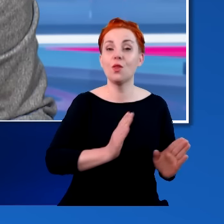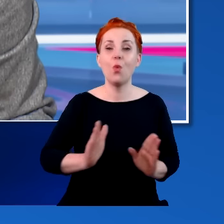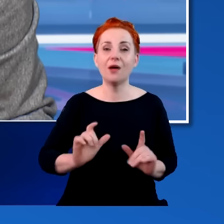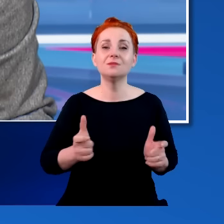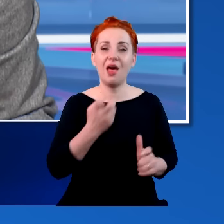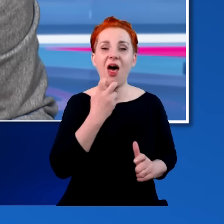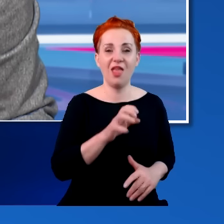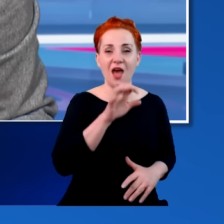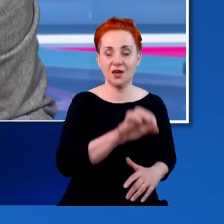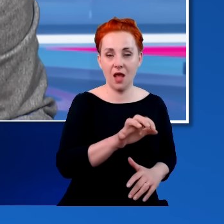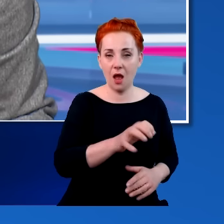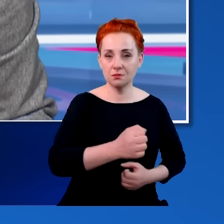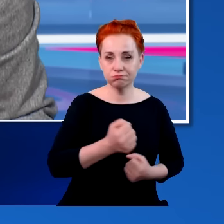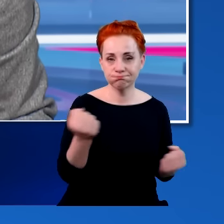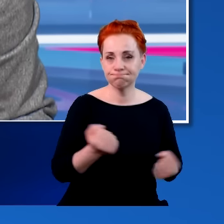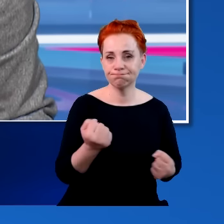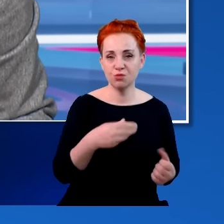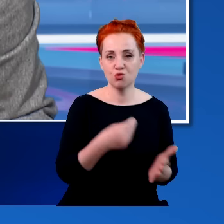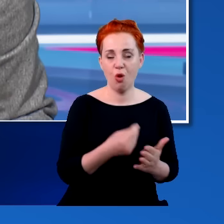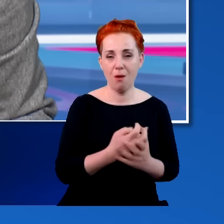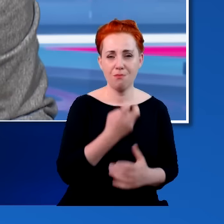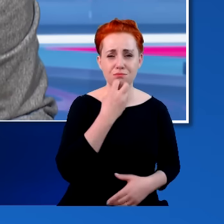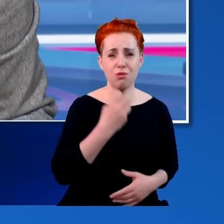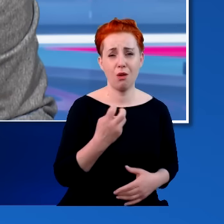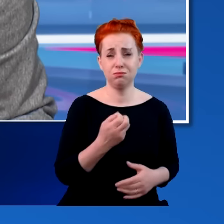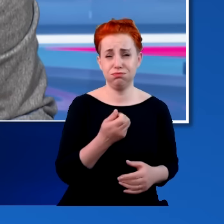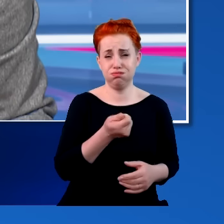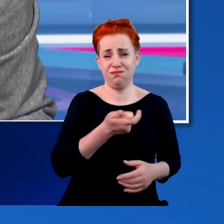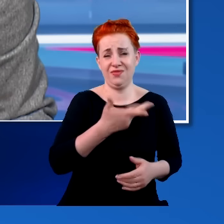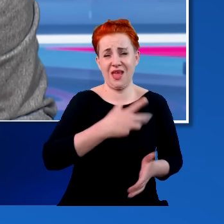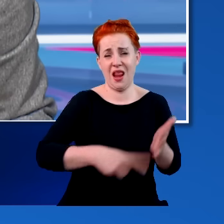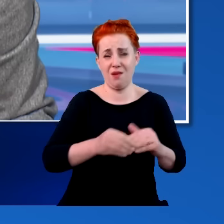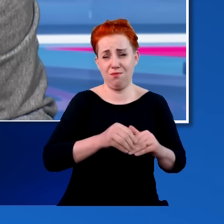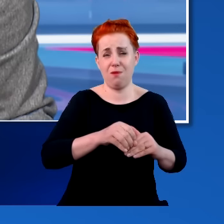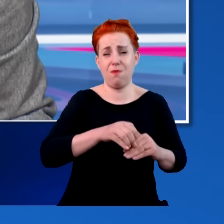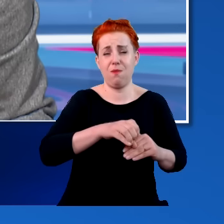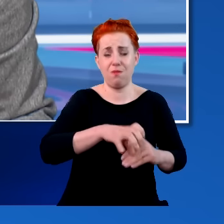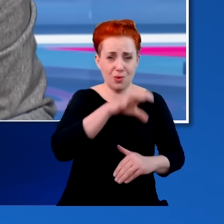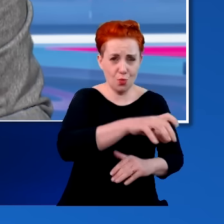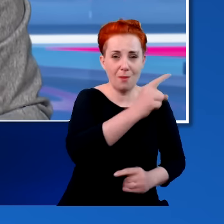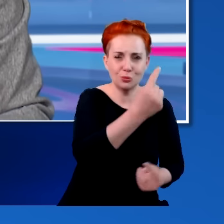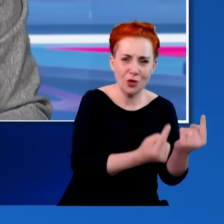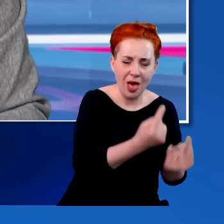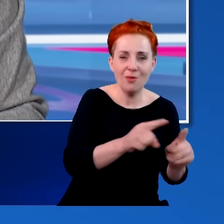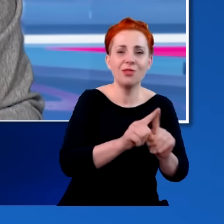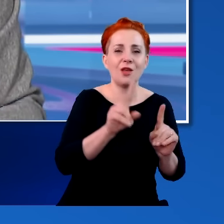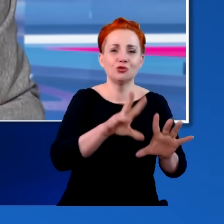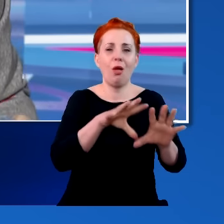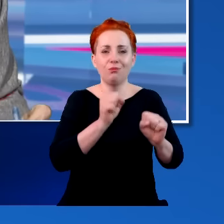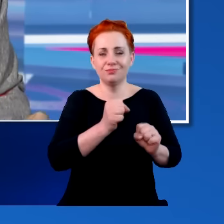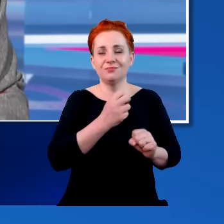energetyka, gigantyczne koszty prądu, wielokrotnie wyższe i dla przemysłu, i dla odbiorców